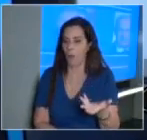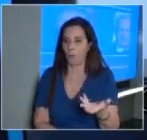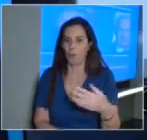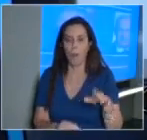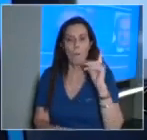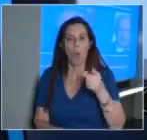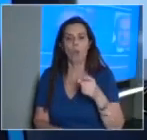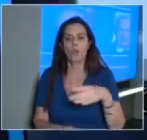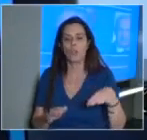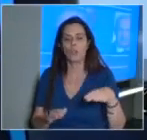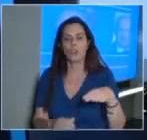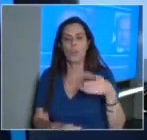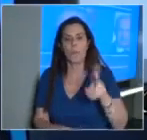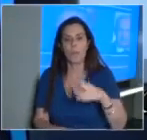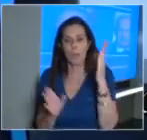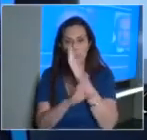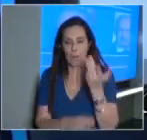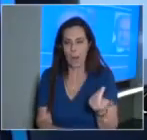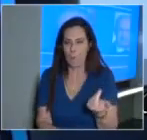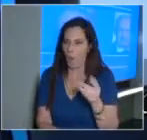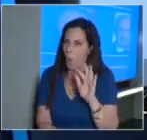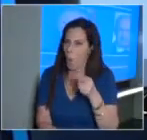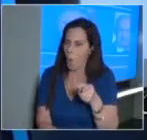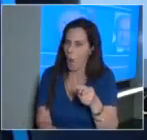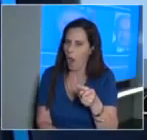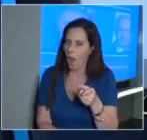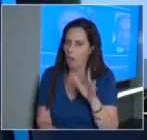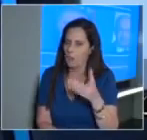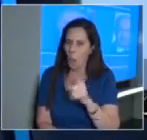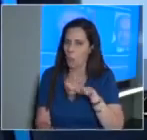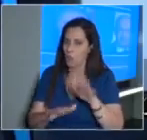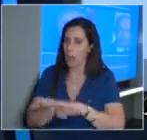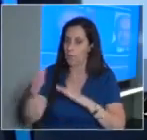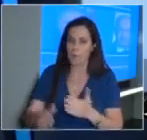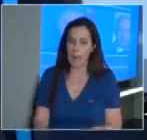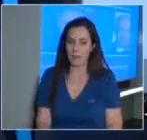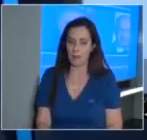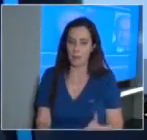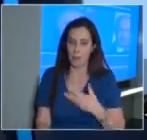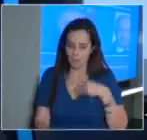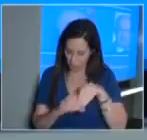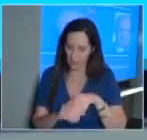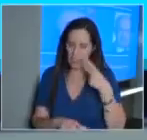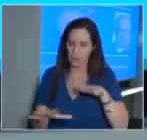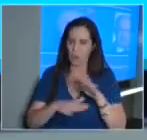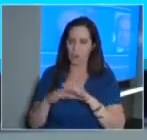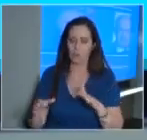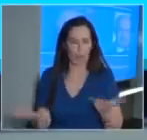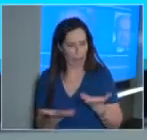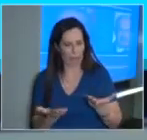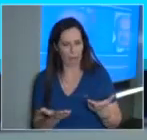למחבלים, ונתניהו עושה הסדרה בעזה. אז אולי זאת לא ממשלת ימין? אם אנחנו נהיה בפנים, זה תהיה ממשלת ימין.